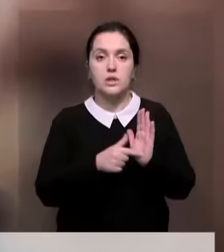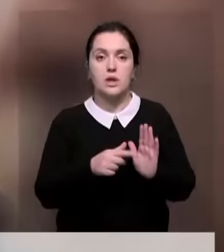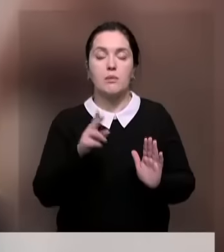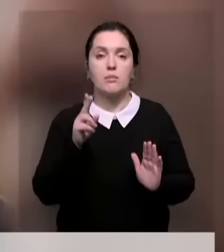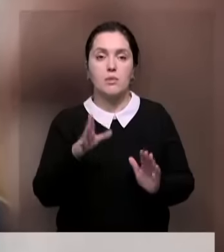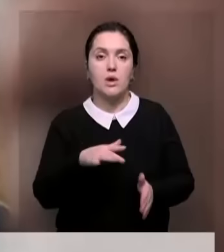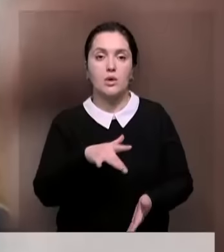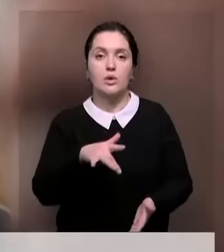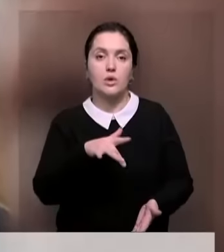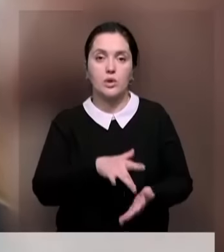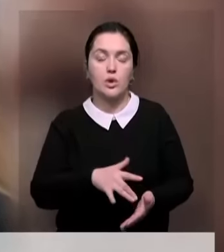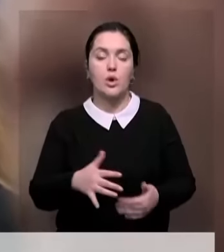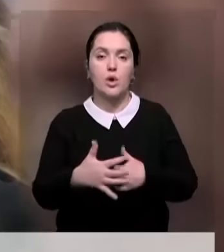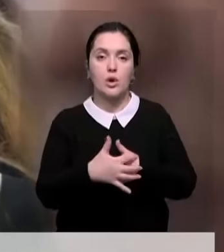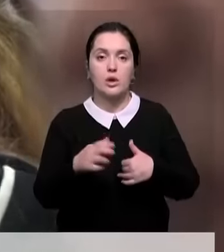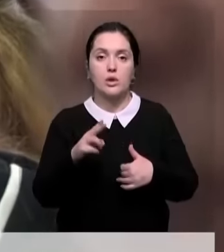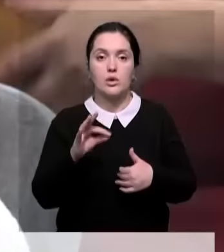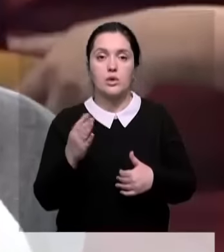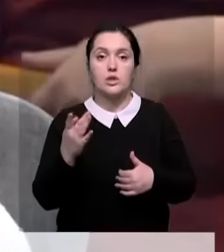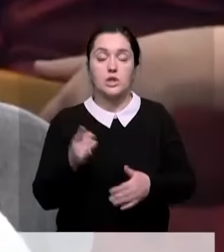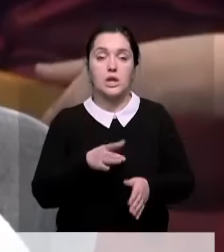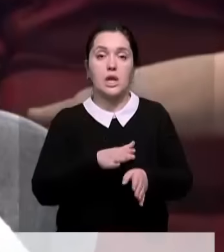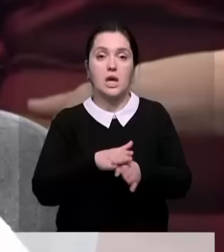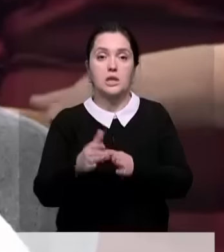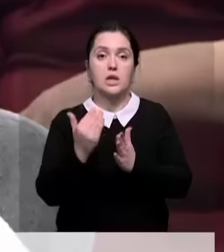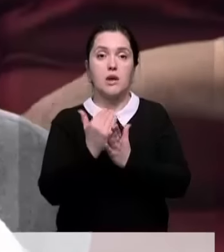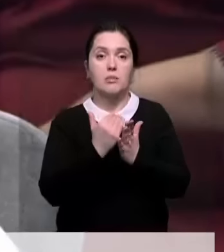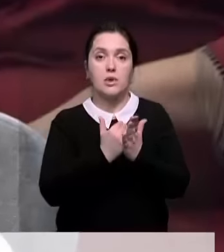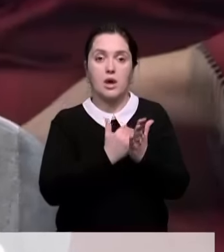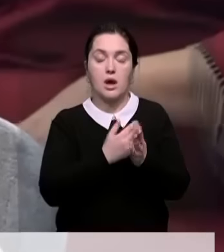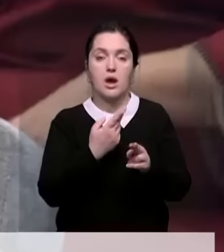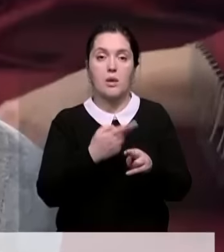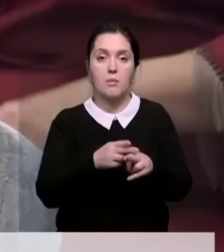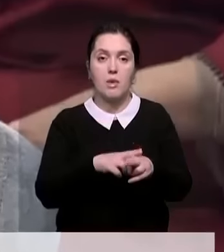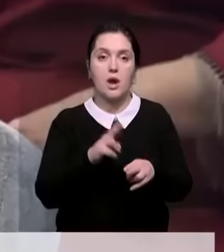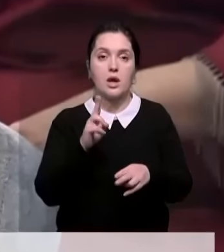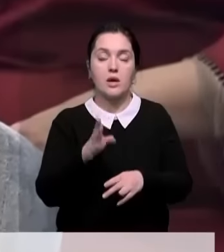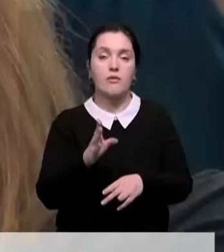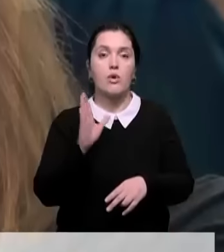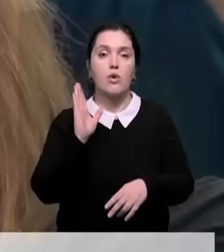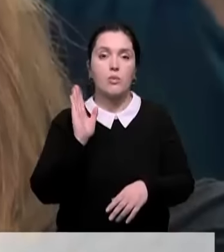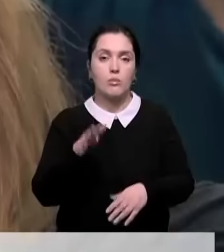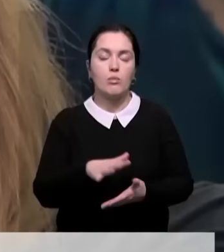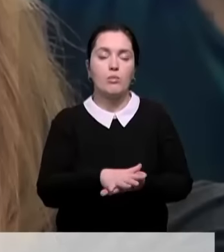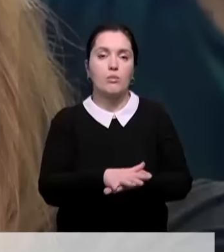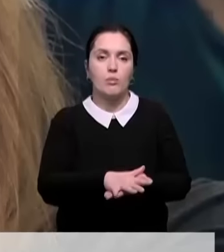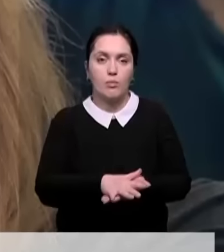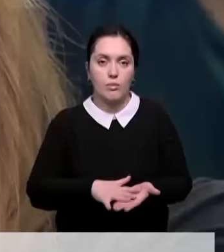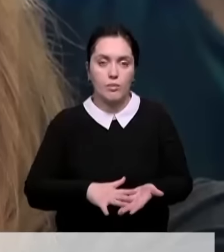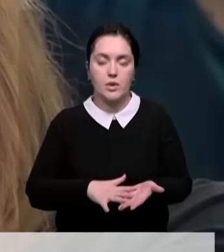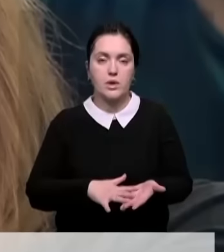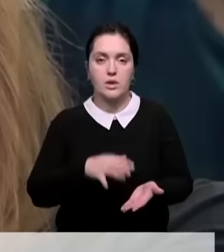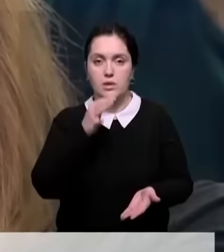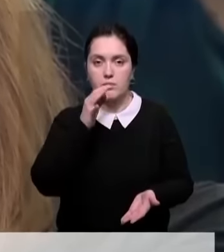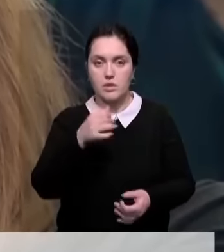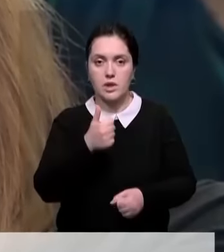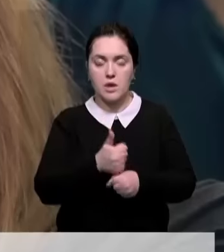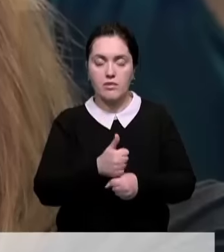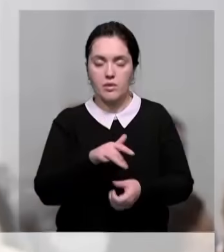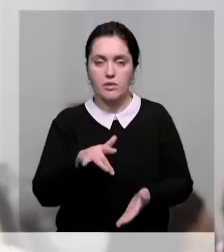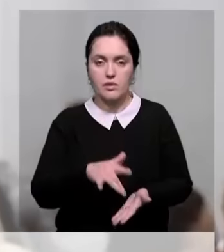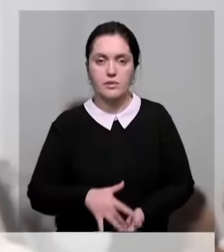жителям из города Кусшой. Реализация программ по обеспечению населения жильем будет только продолжаться, подчеркнул глава